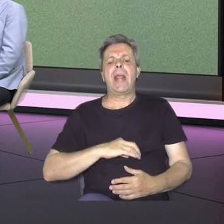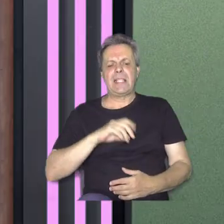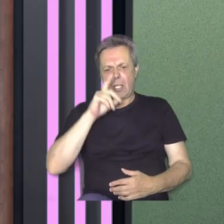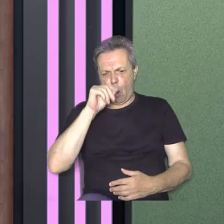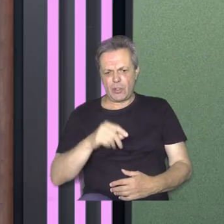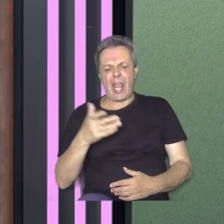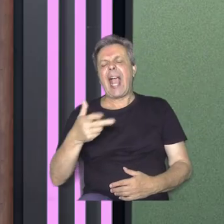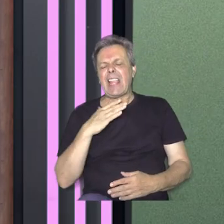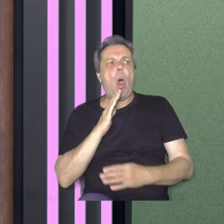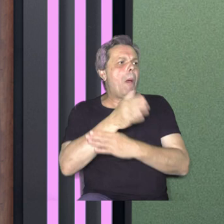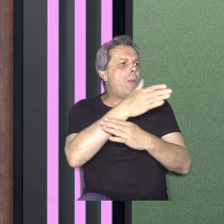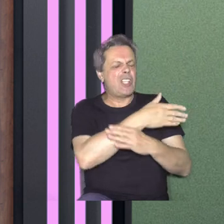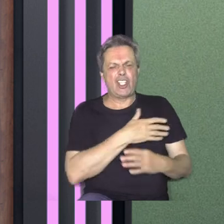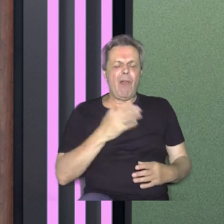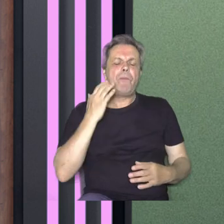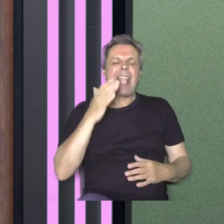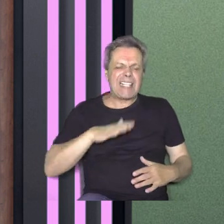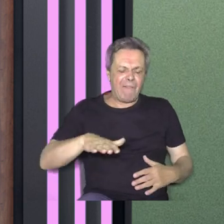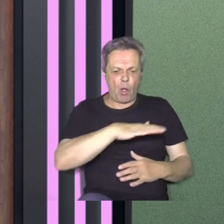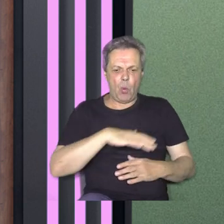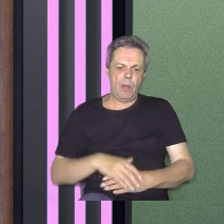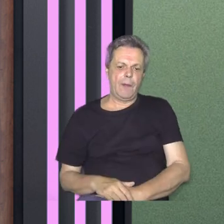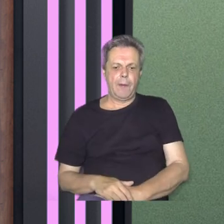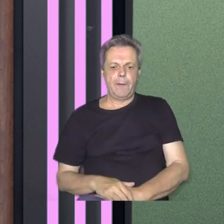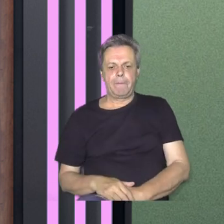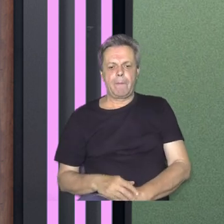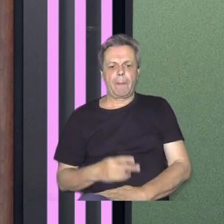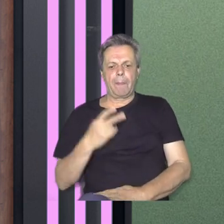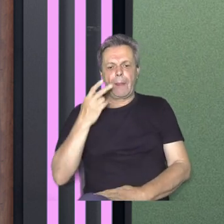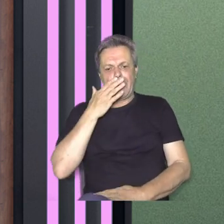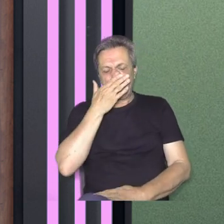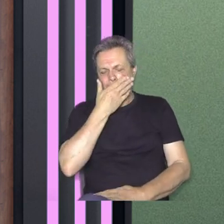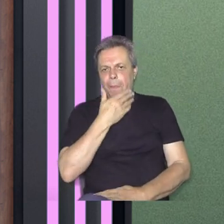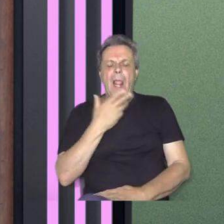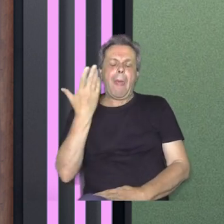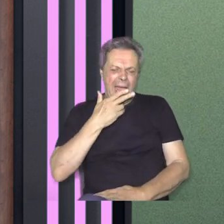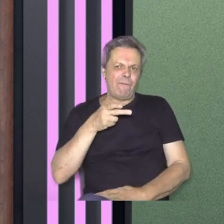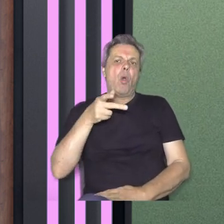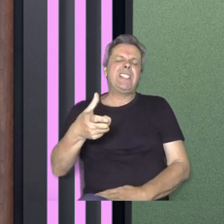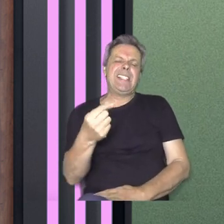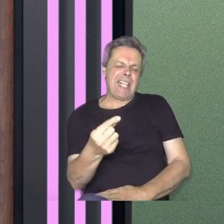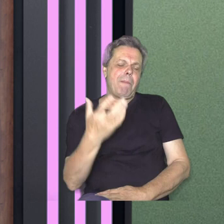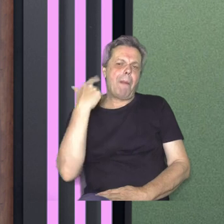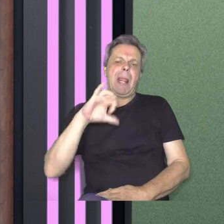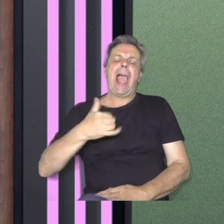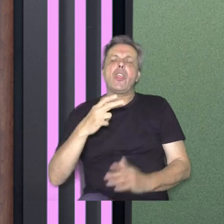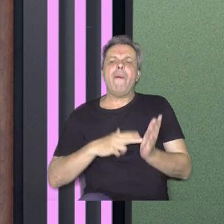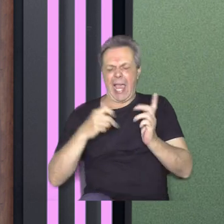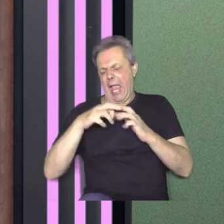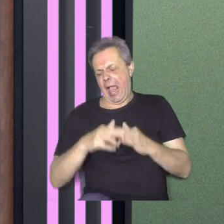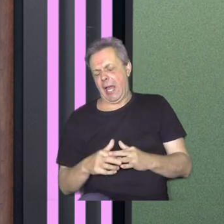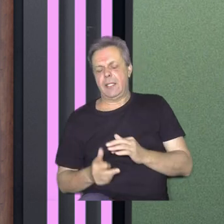općine, kad je on posjećivao Slavoniju. Jer onda je s njim bila